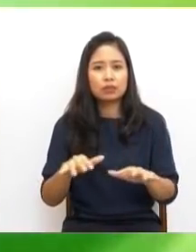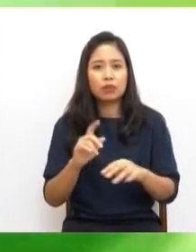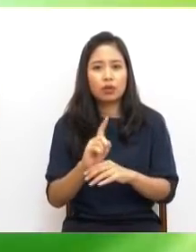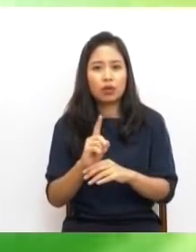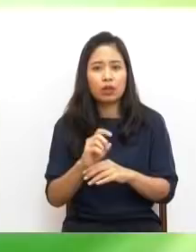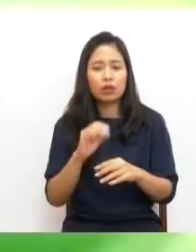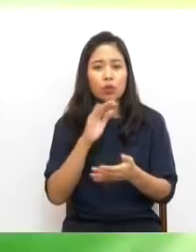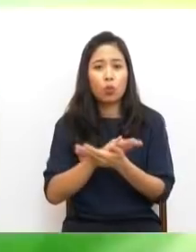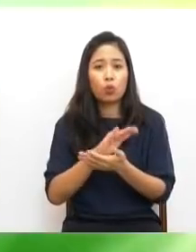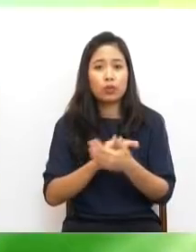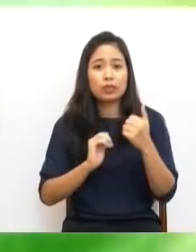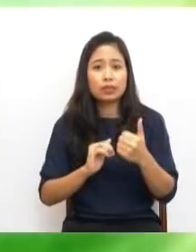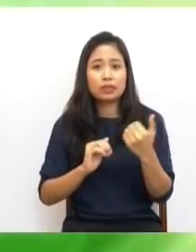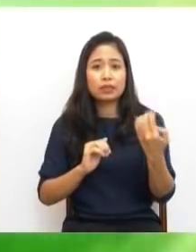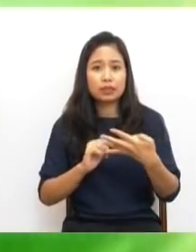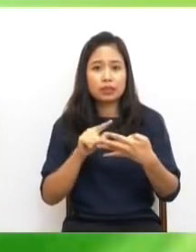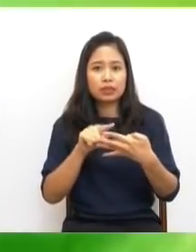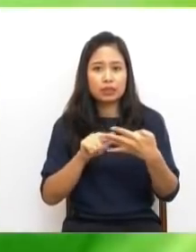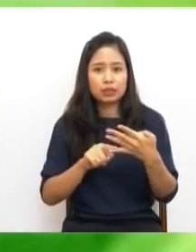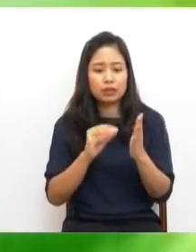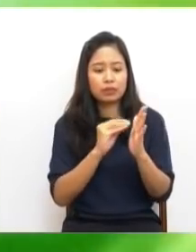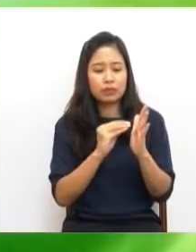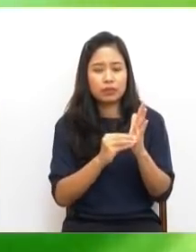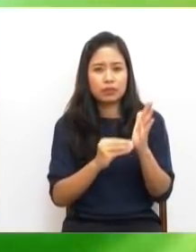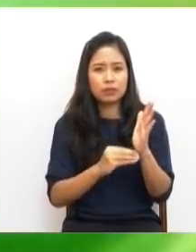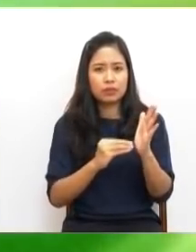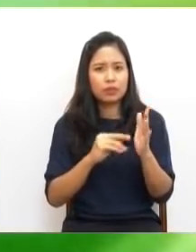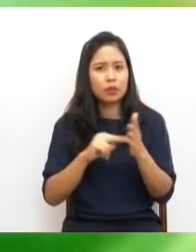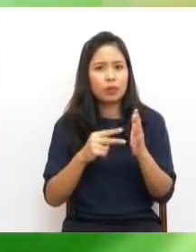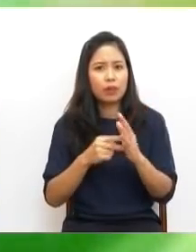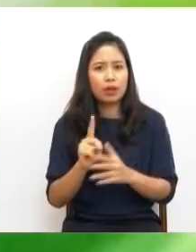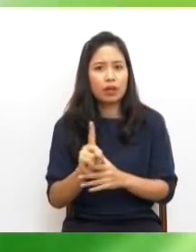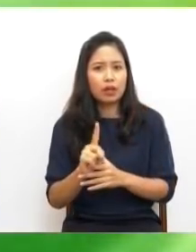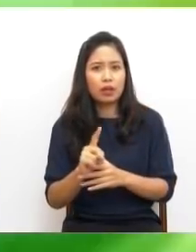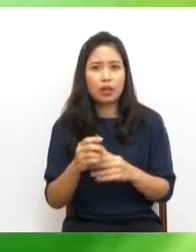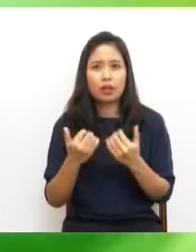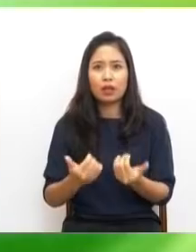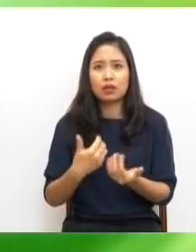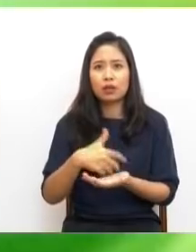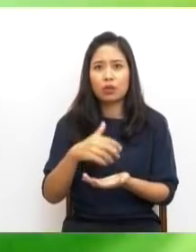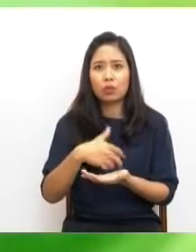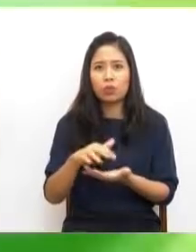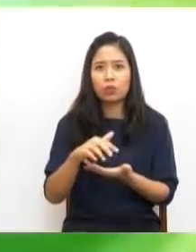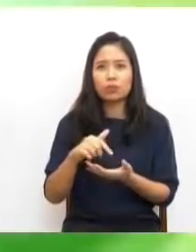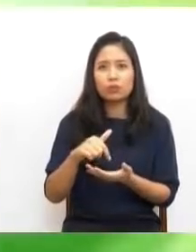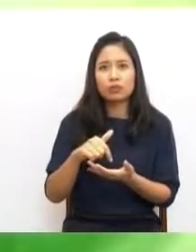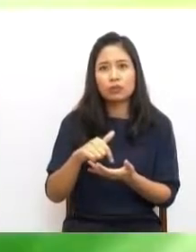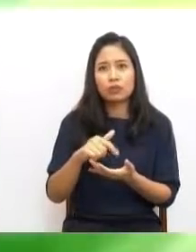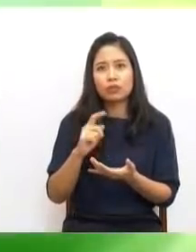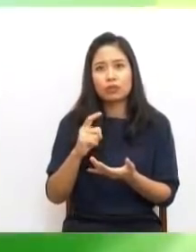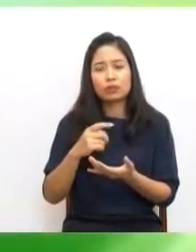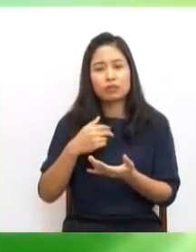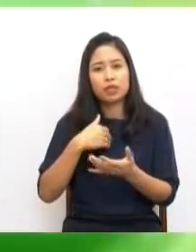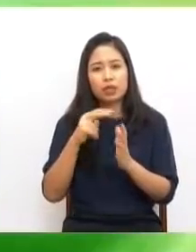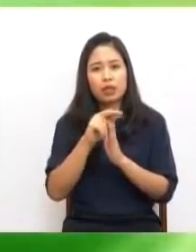มุมเมืองในแนวคิดของท่านรัฐมนตรีนั้นนะครับสปท.ได้ตระหนักและเห็นความสำคัญเป็นอย่างยิ่งเพราะเป็นนโยบาย